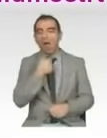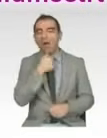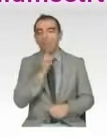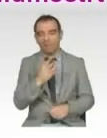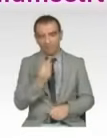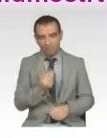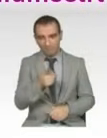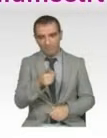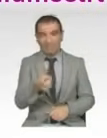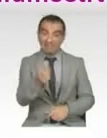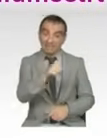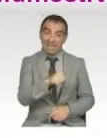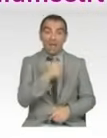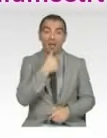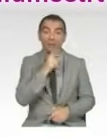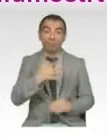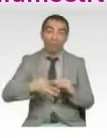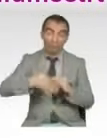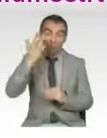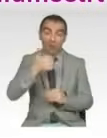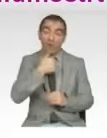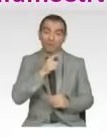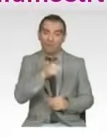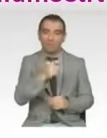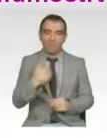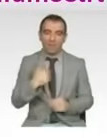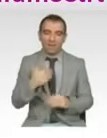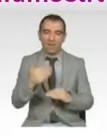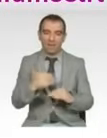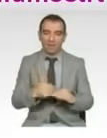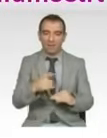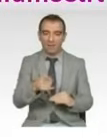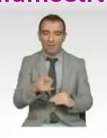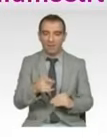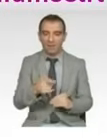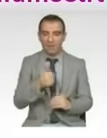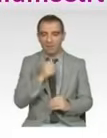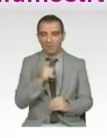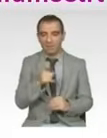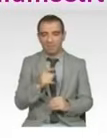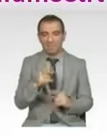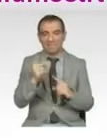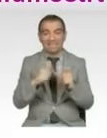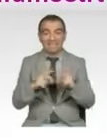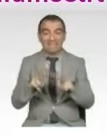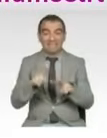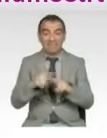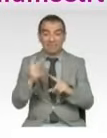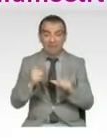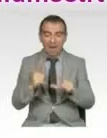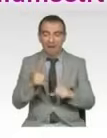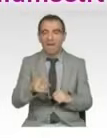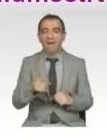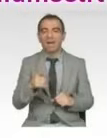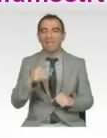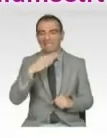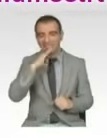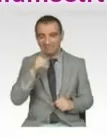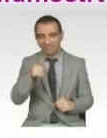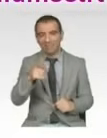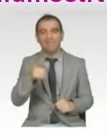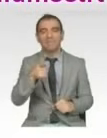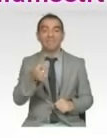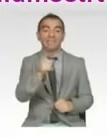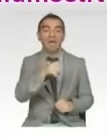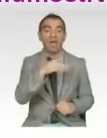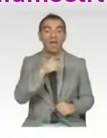Abi. Diğer taraftaki de abim, en büyük abim ve hemen benden önce gelen abim. İsmail ve İbrahim. İsmail Kocaeli'de okudu, İbrahim Konya'da okudu. Şu